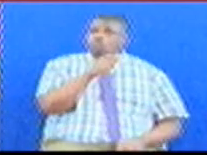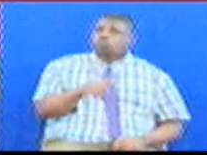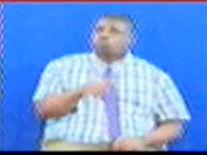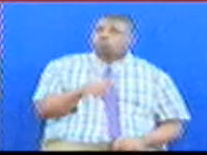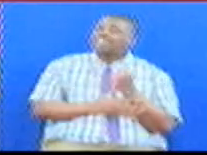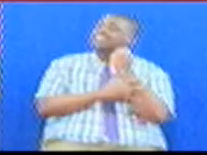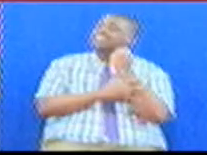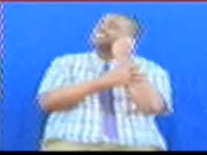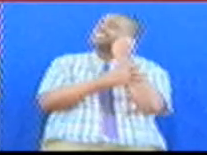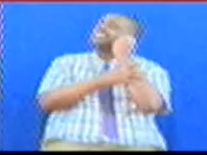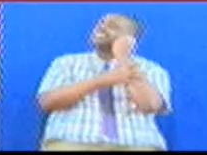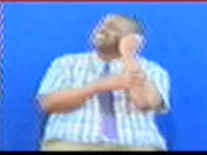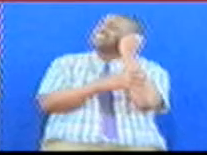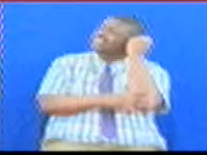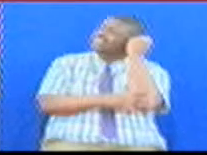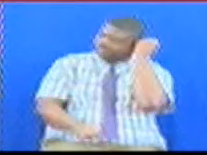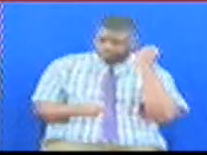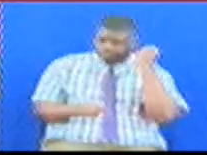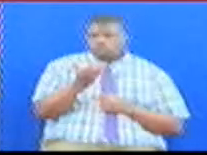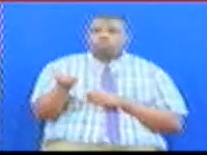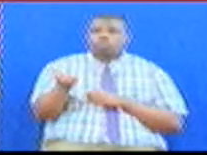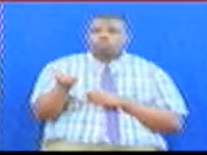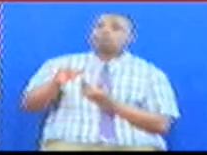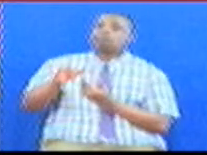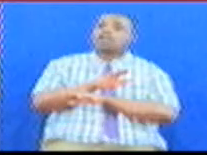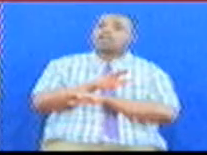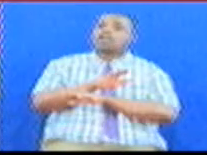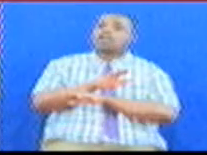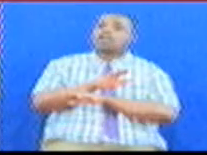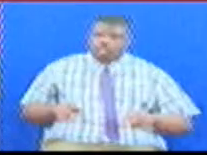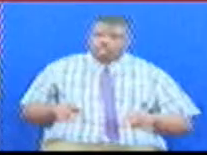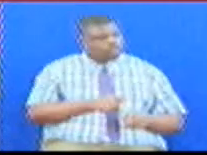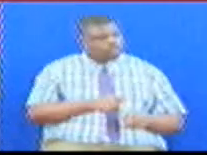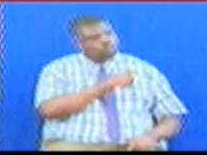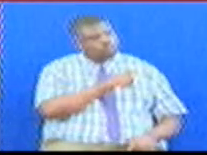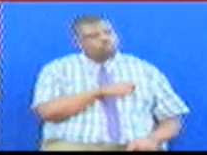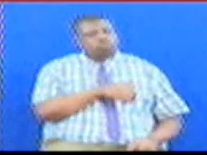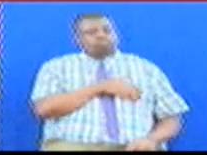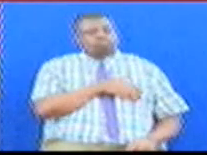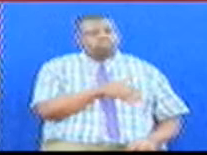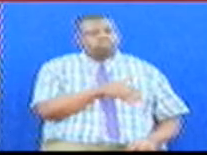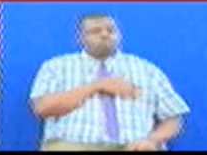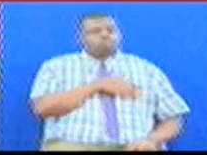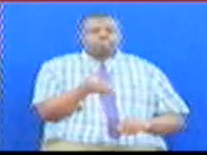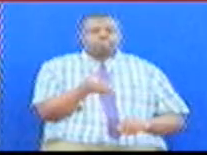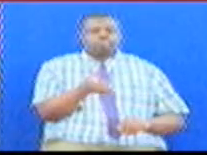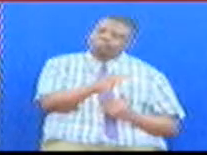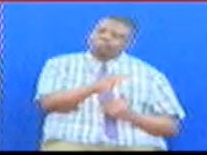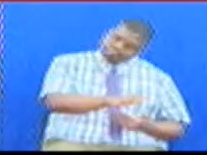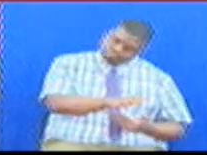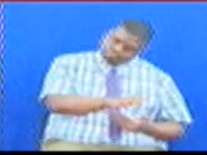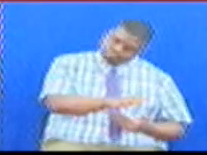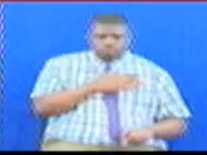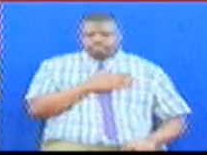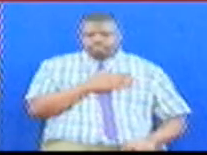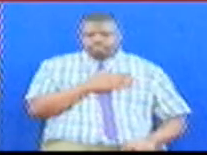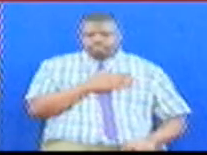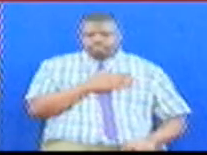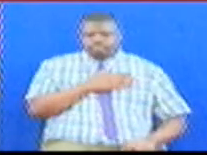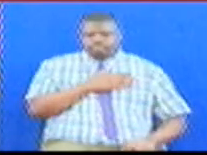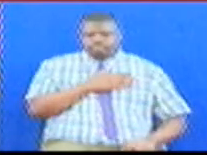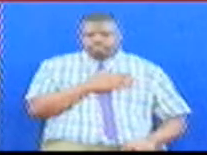kufa, na wengine tumewaua kabisa. Watu wamekufa kwa pressure. Ina maana tukiruhusu kipengele